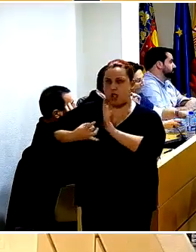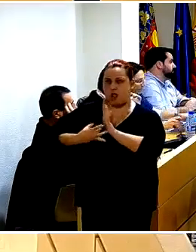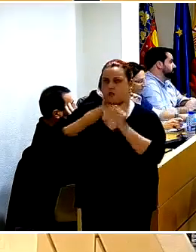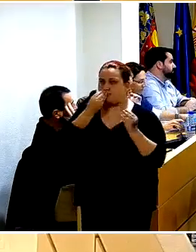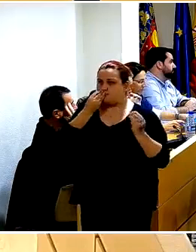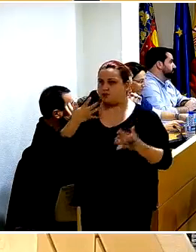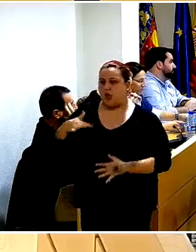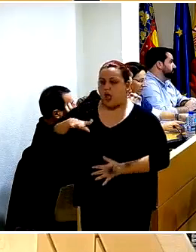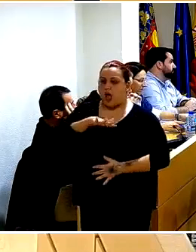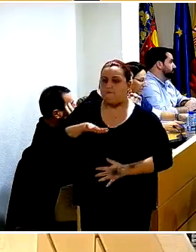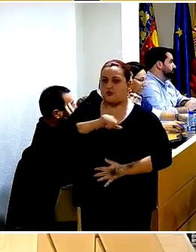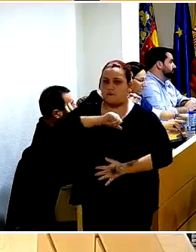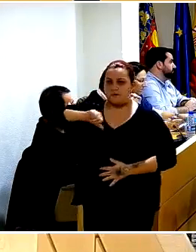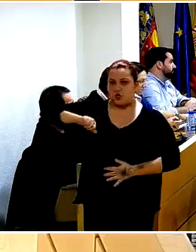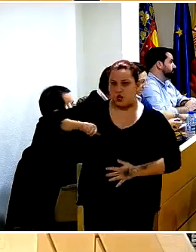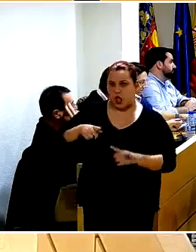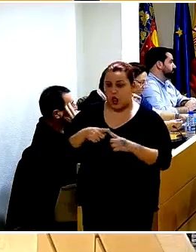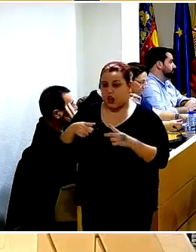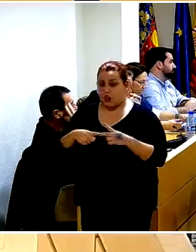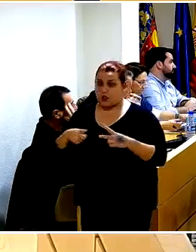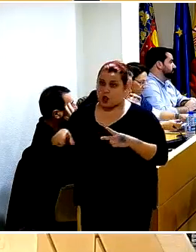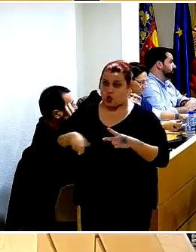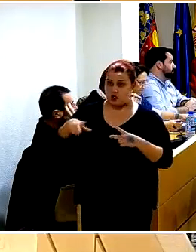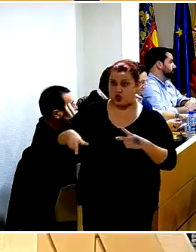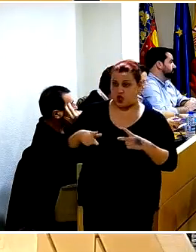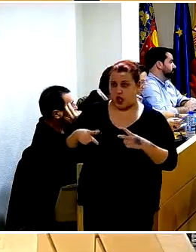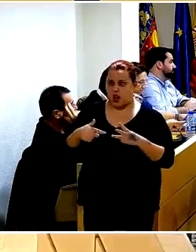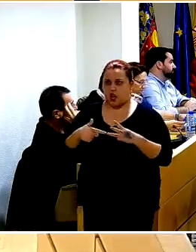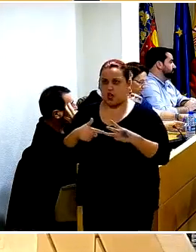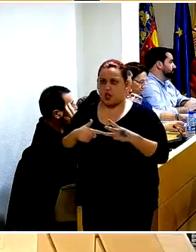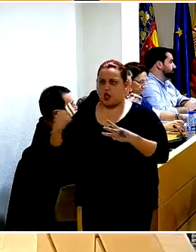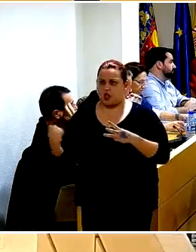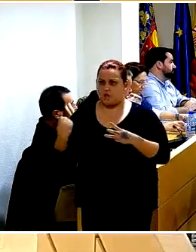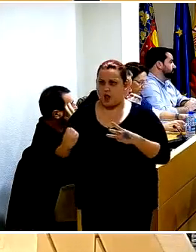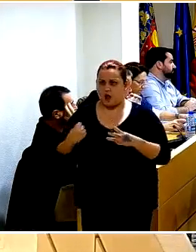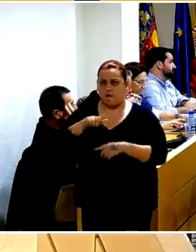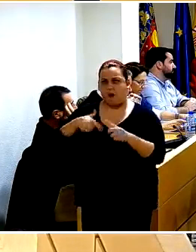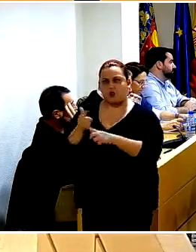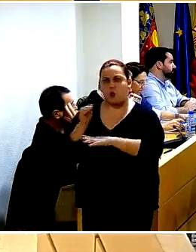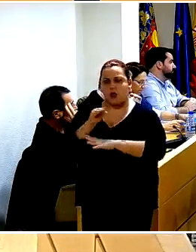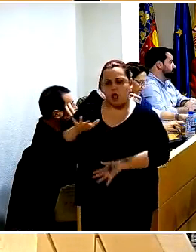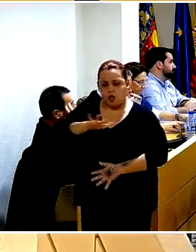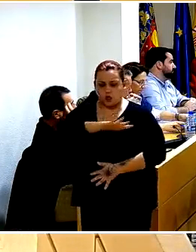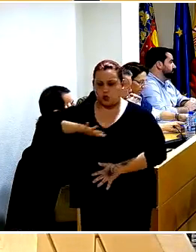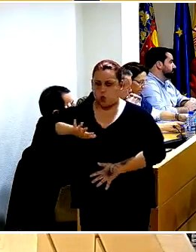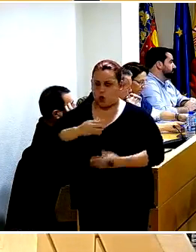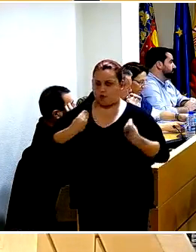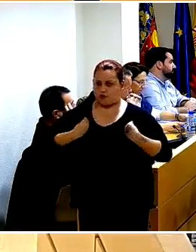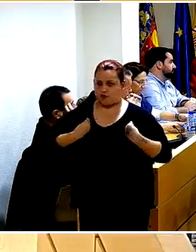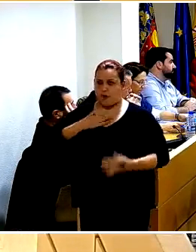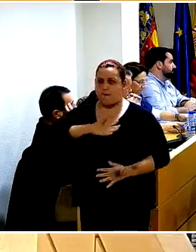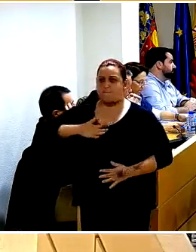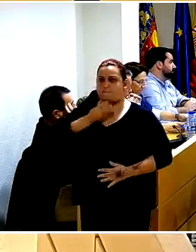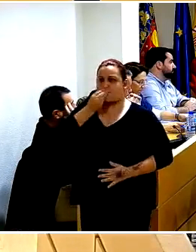àmbit personal, familiar i social, com també cuidant el seu entorn. El benestar de les persones ja